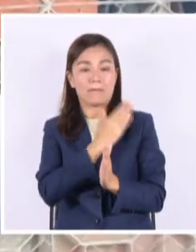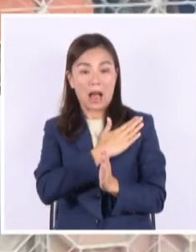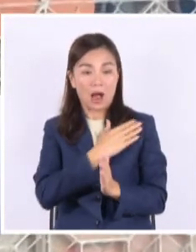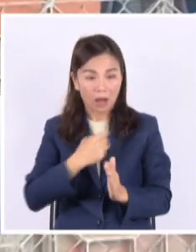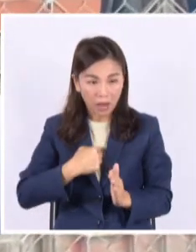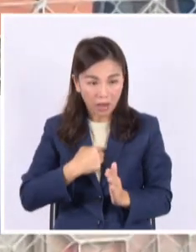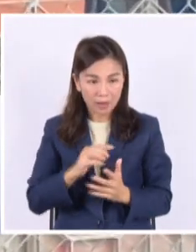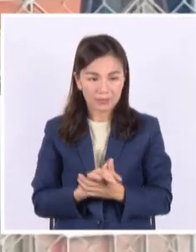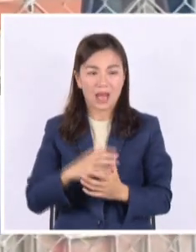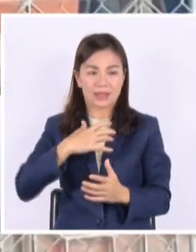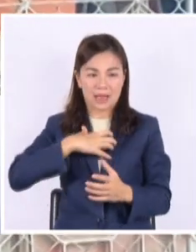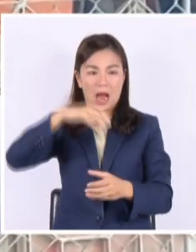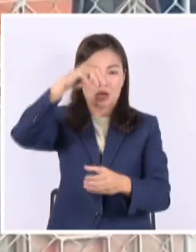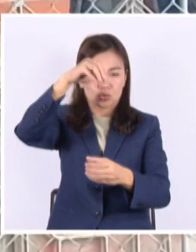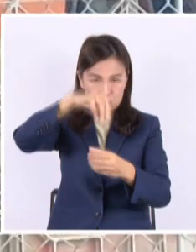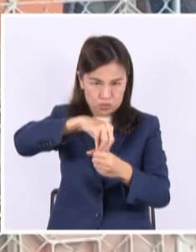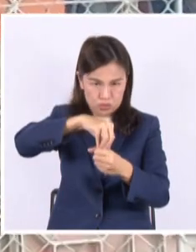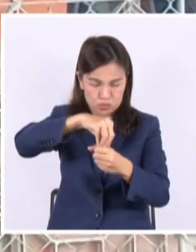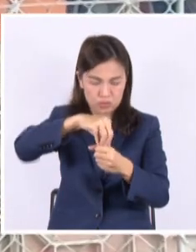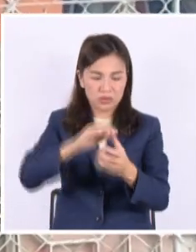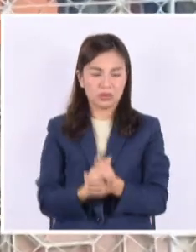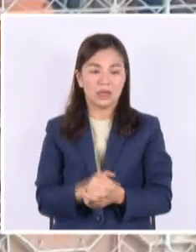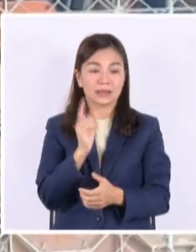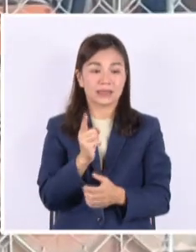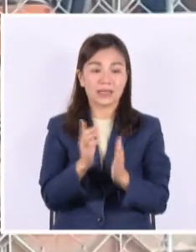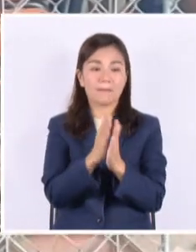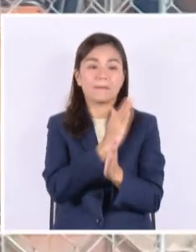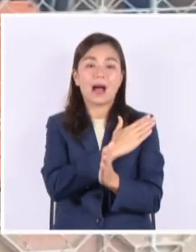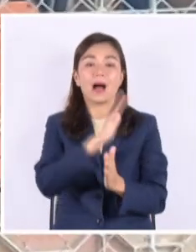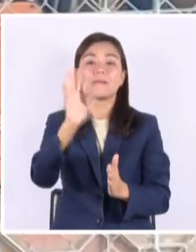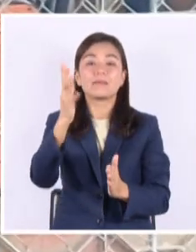ยังอยากจะอยู่กุฏิของตัวเองทั้งๆที่ไม่ได้เป็นพระแล้วนะครับ ครับ นี่